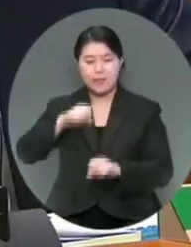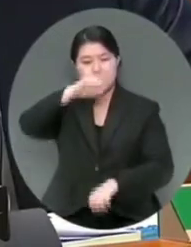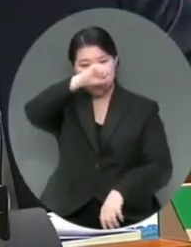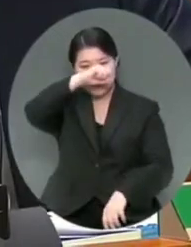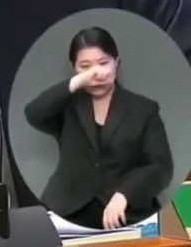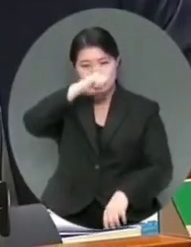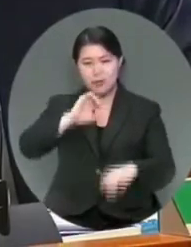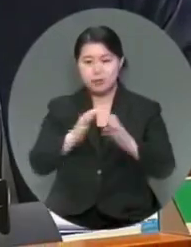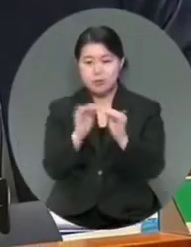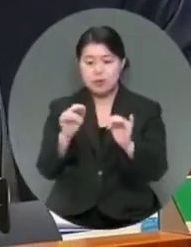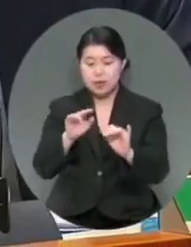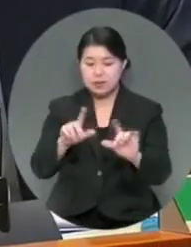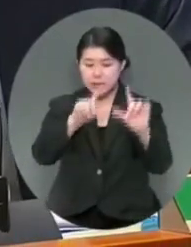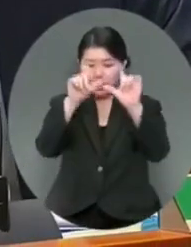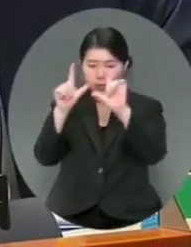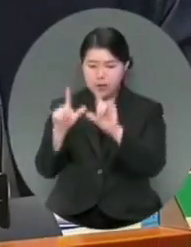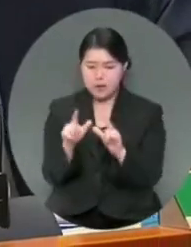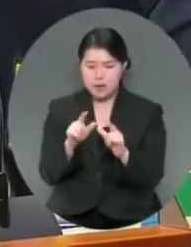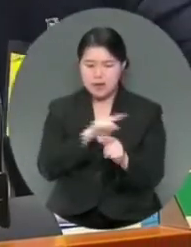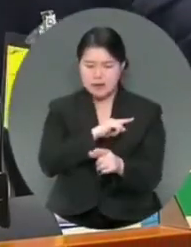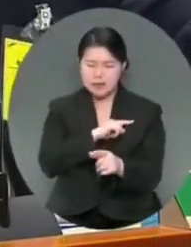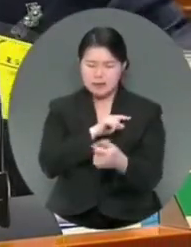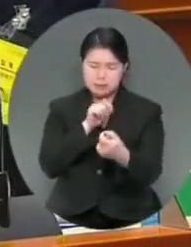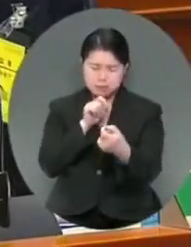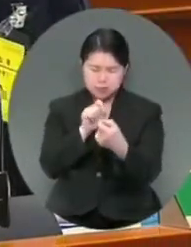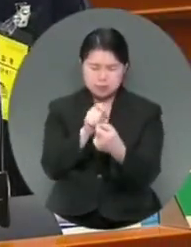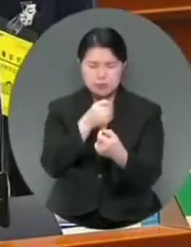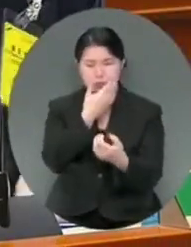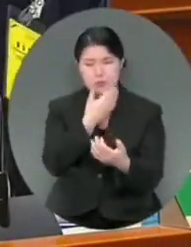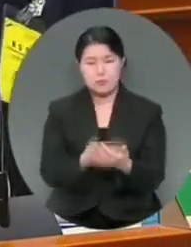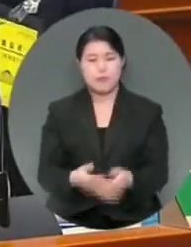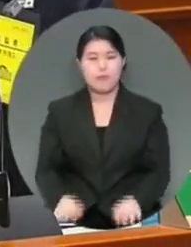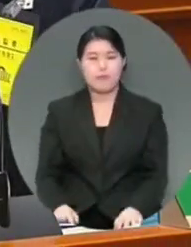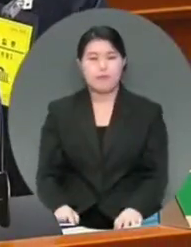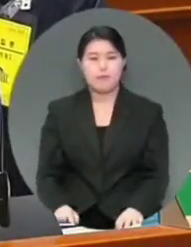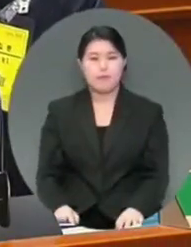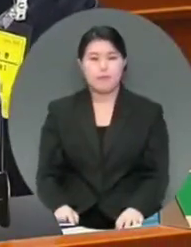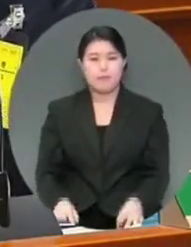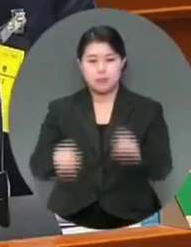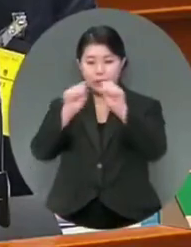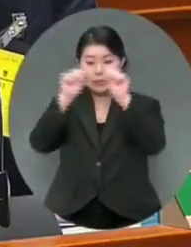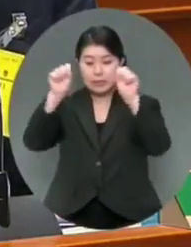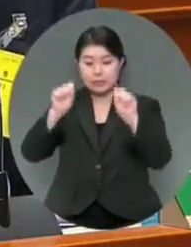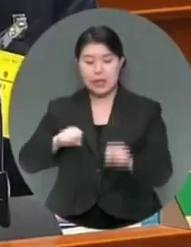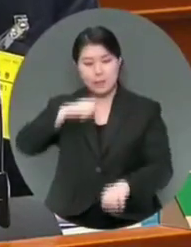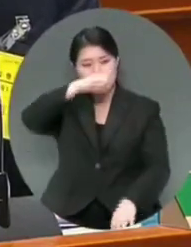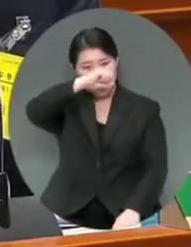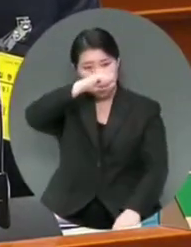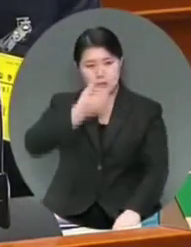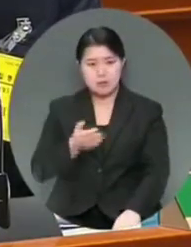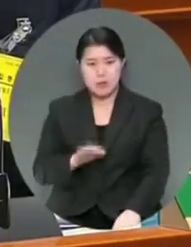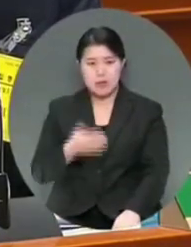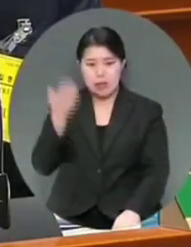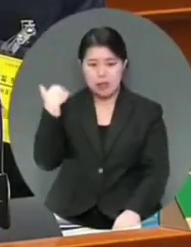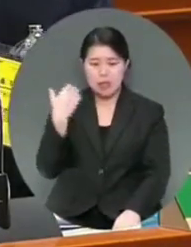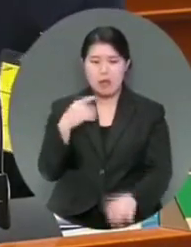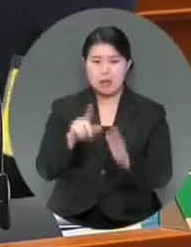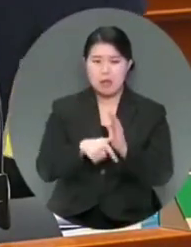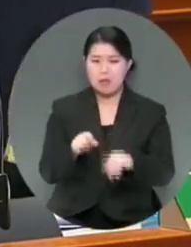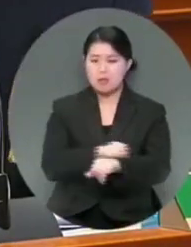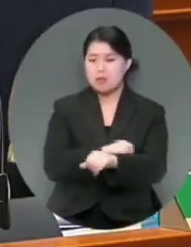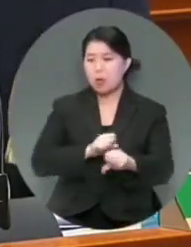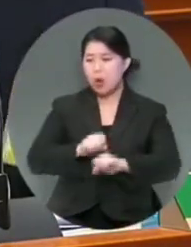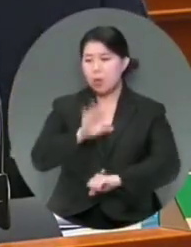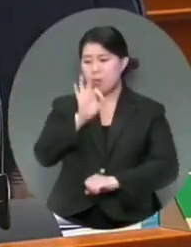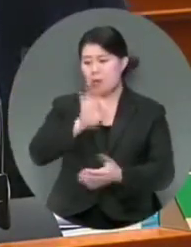예산입니다. 국민 생활과 직결되는 그런 예산이라고 생각합니다. 그러니까 그런 시스템 예산을 특활비라는 이름으로